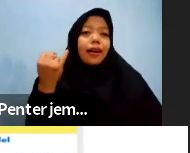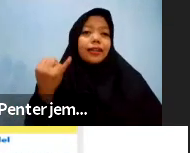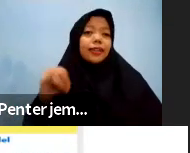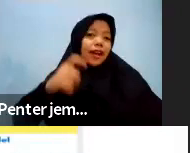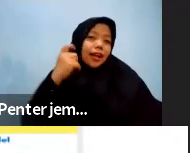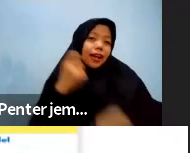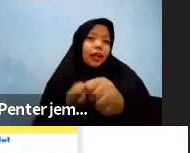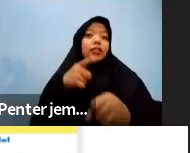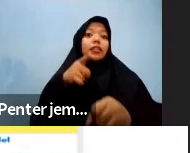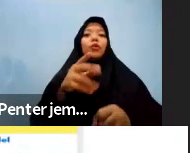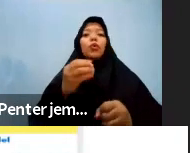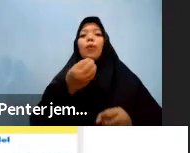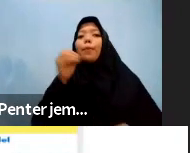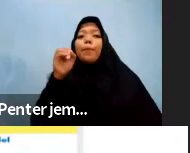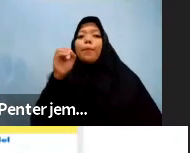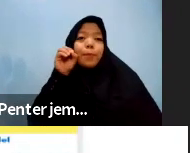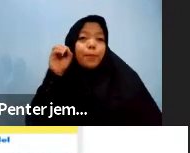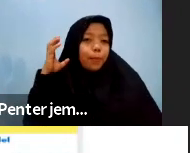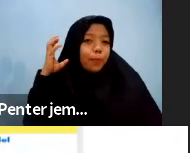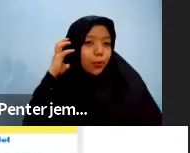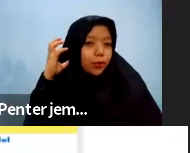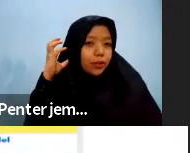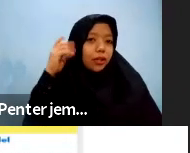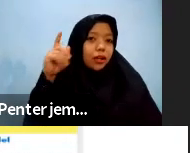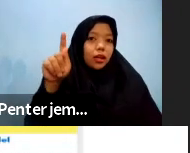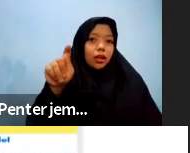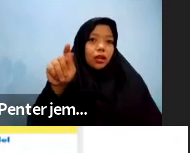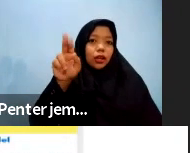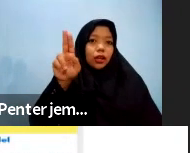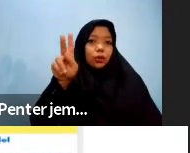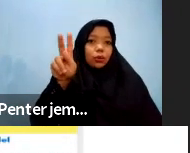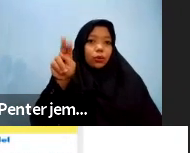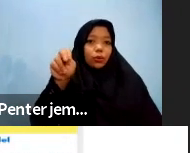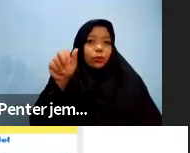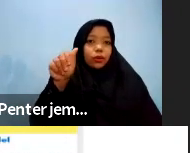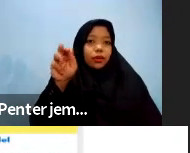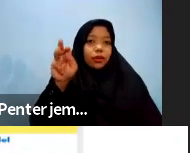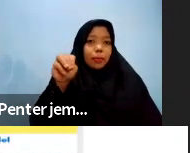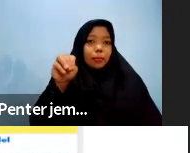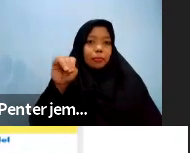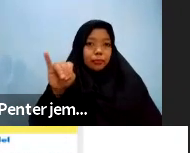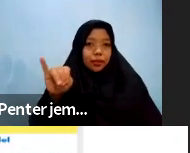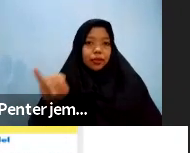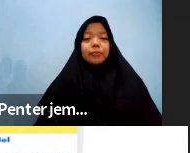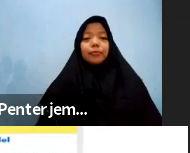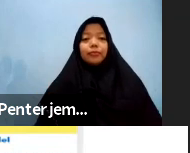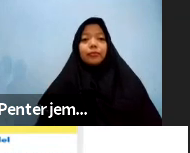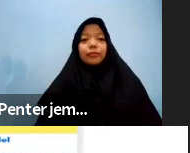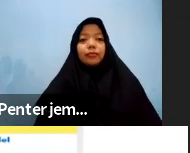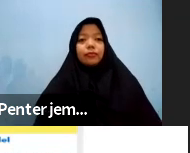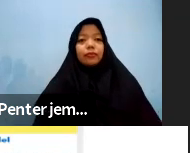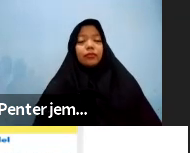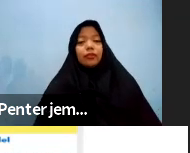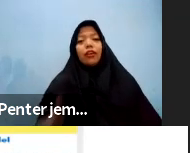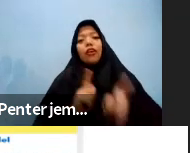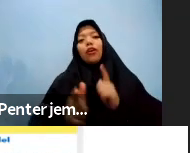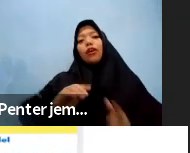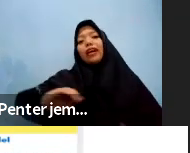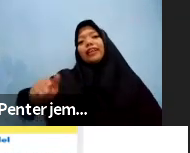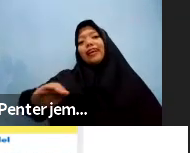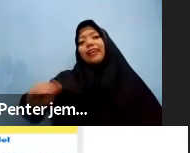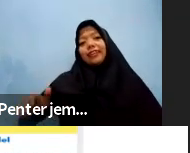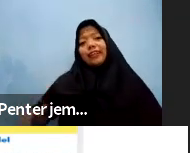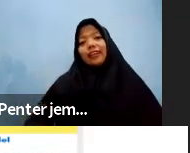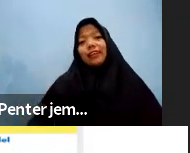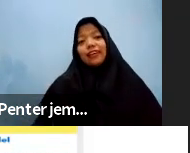kita Saya yakin ini untuk kebetulan untuk anak-anak yang diberi kekuatan di pendengaran dia bisa Hai menerima dengan